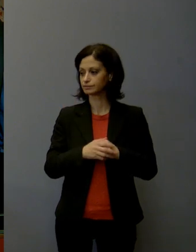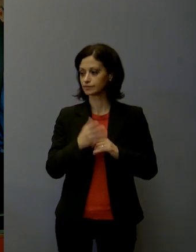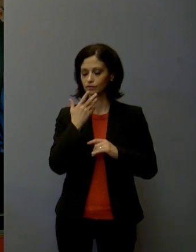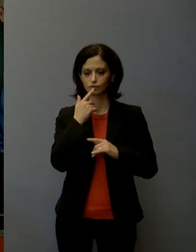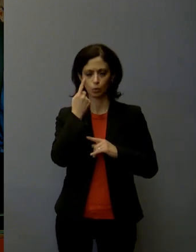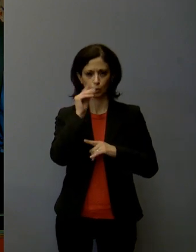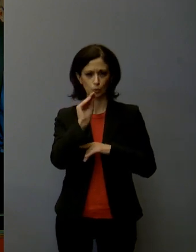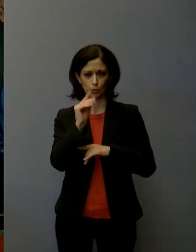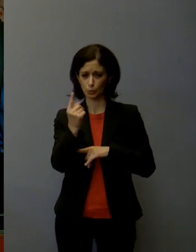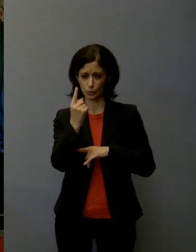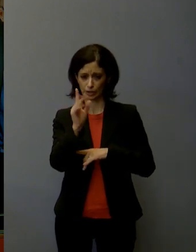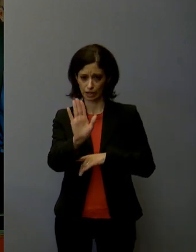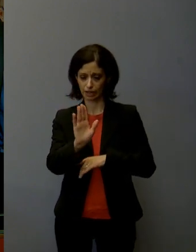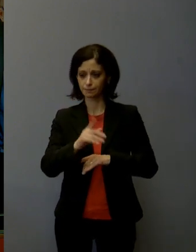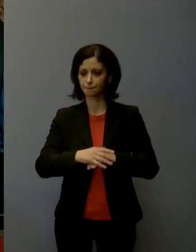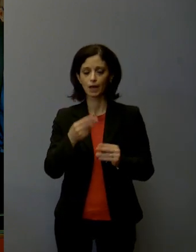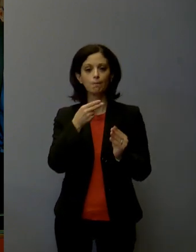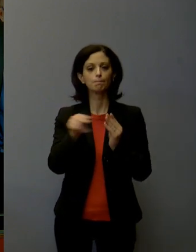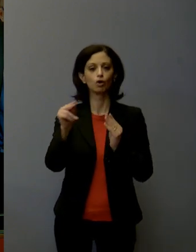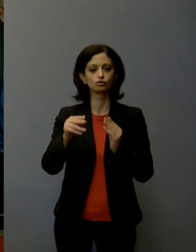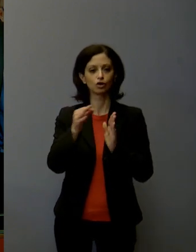Ma è l'unica eh